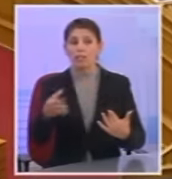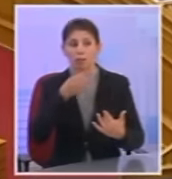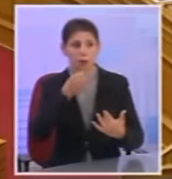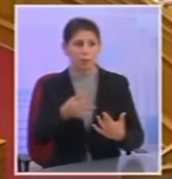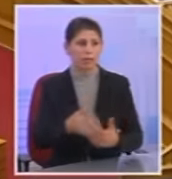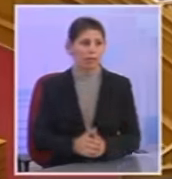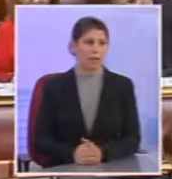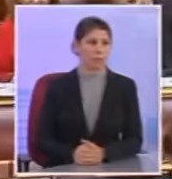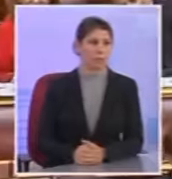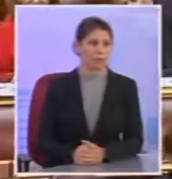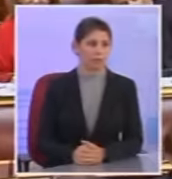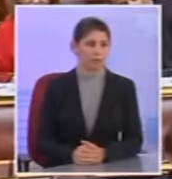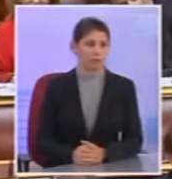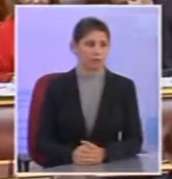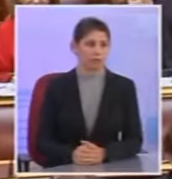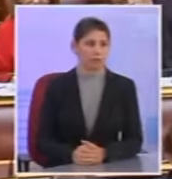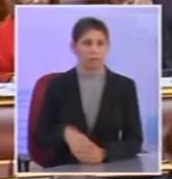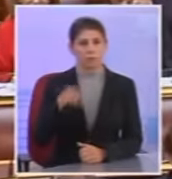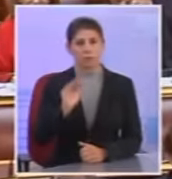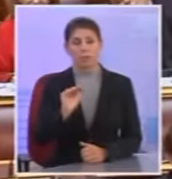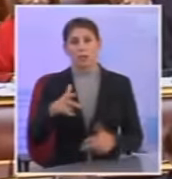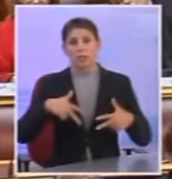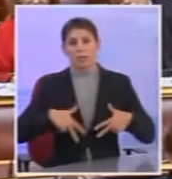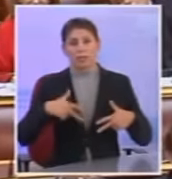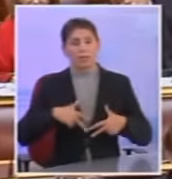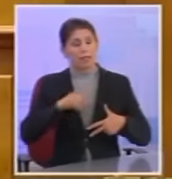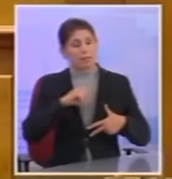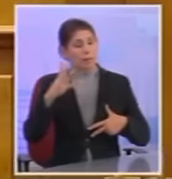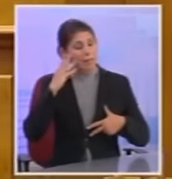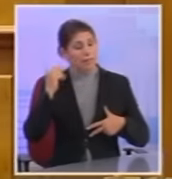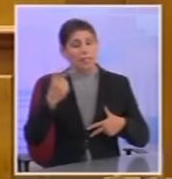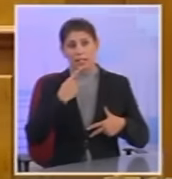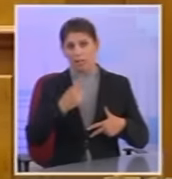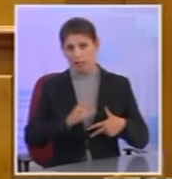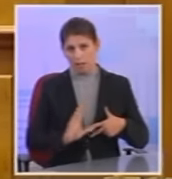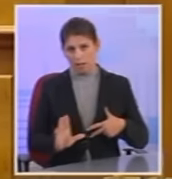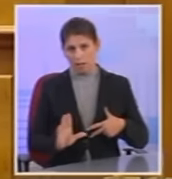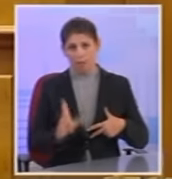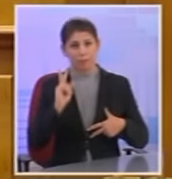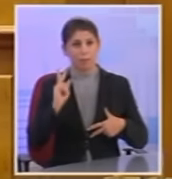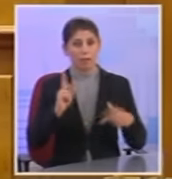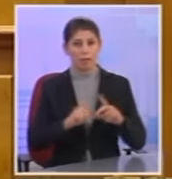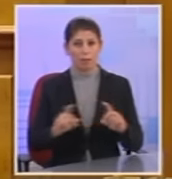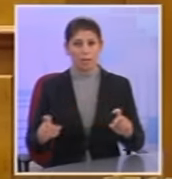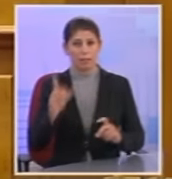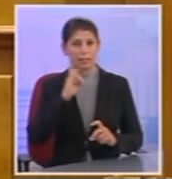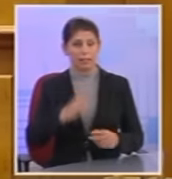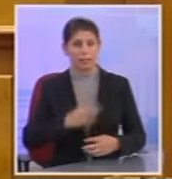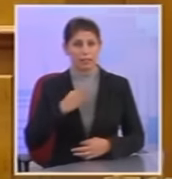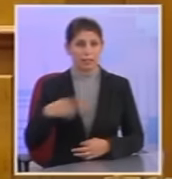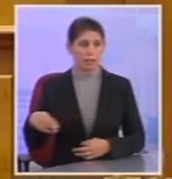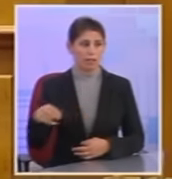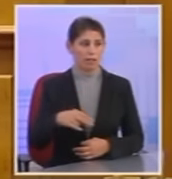είπατε. Καλούμε την κυβέρνηση λοιπόν να μην ξεχνά τι έλεγε. Δύο πράγματα, κυρίες και κύριοι